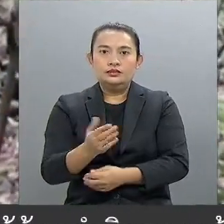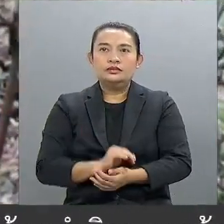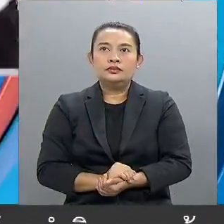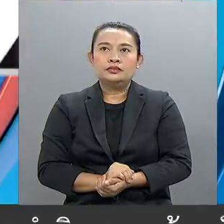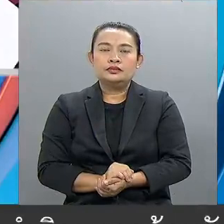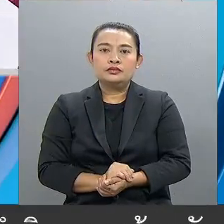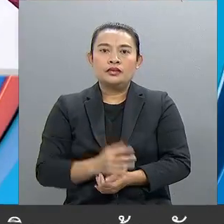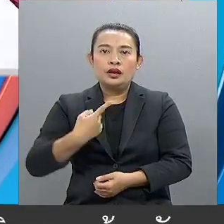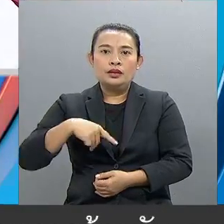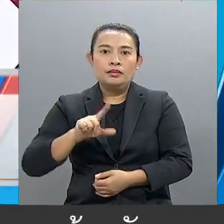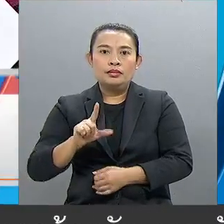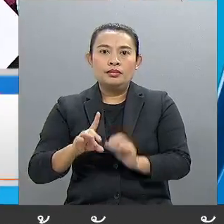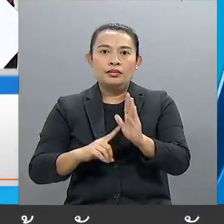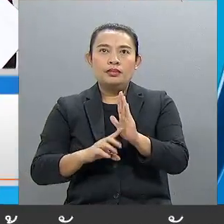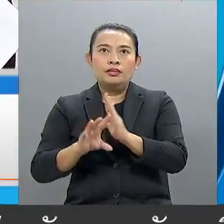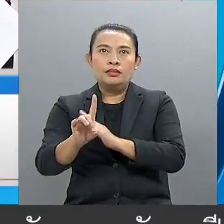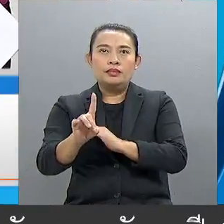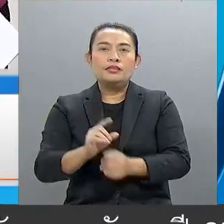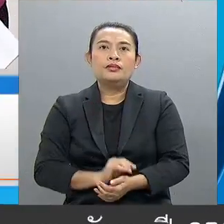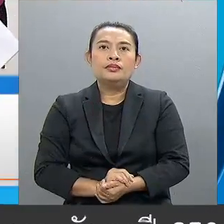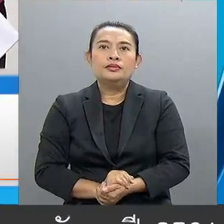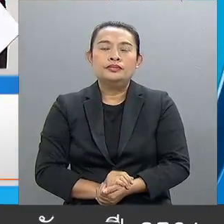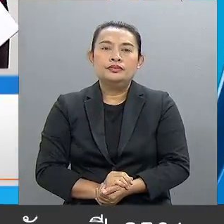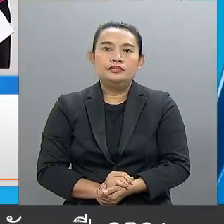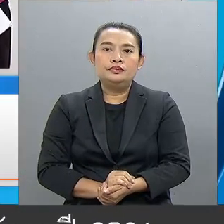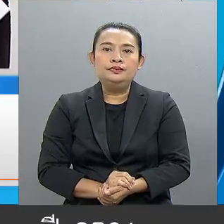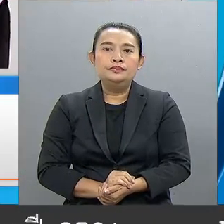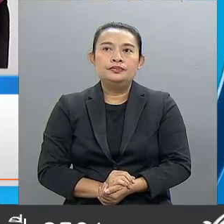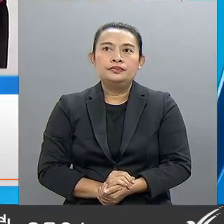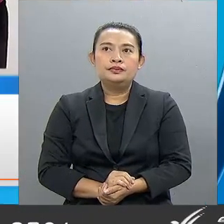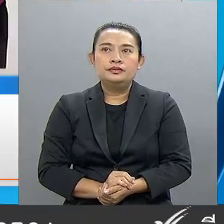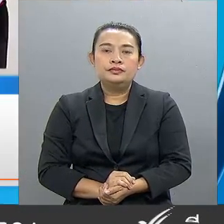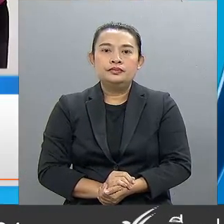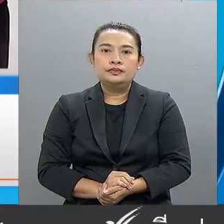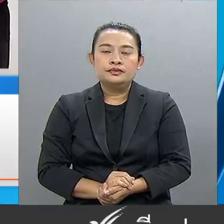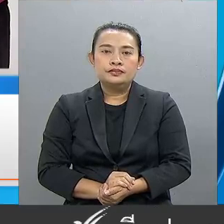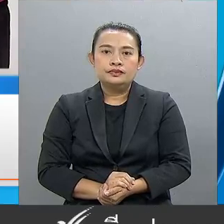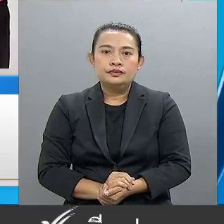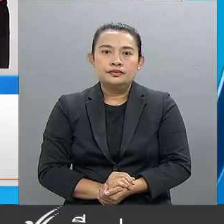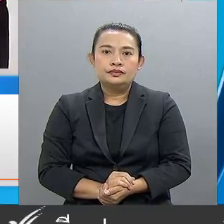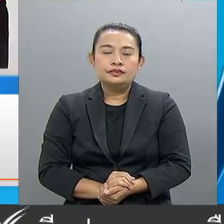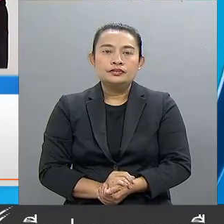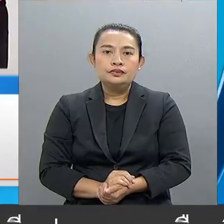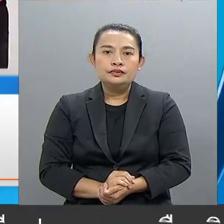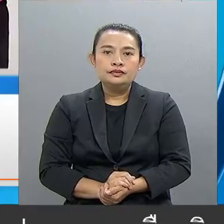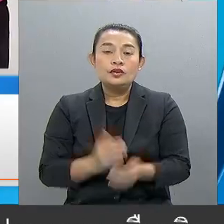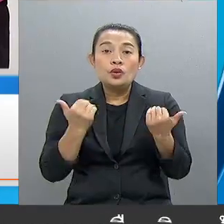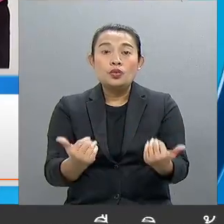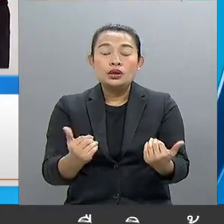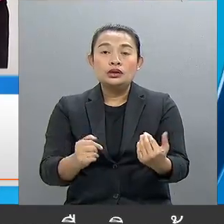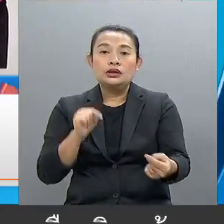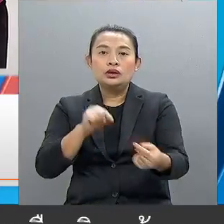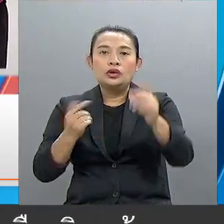ดาคะสวัสดีค่ะ ครับสวัสดีครับ ค่ะปลัดคะเช้านี้มีความคืบหน้าในการตามหาน